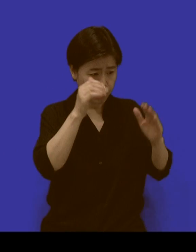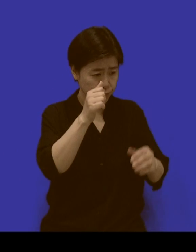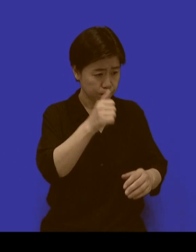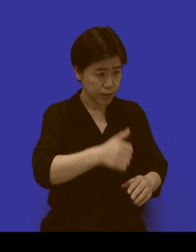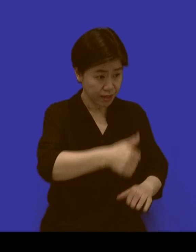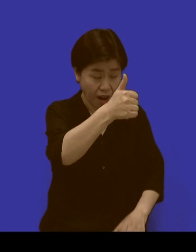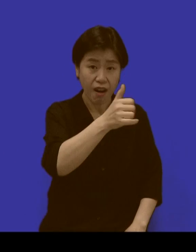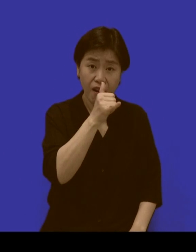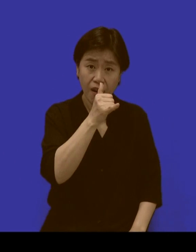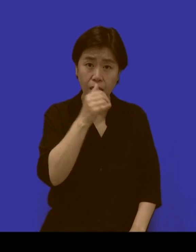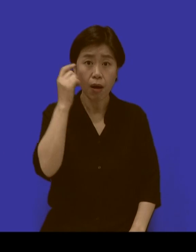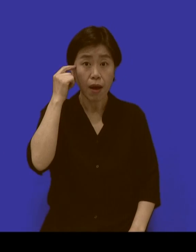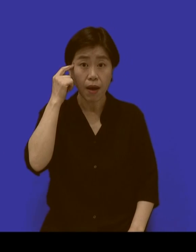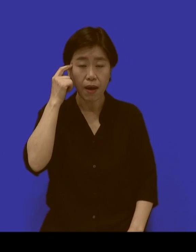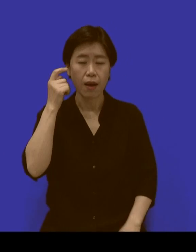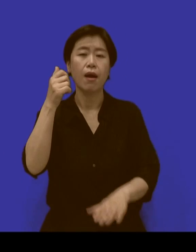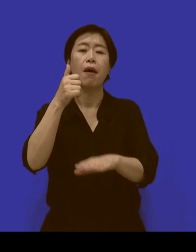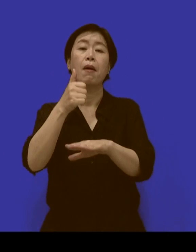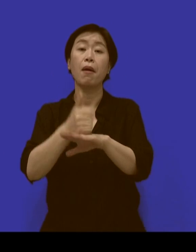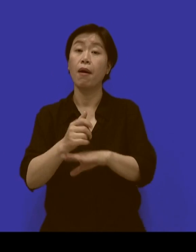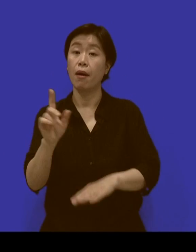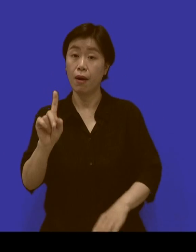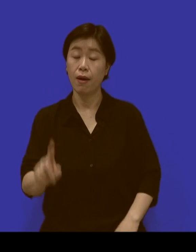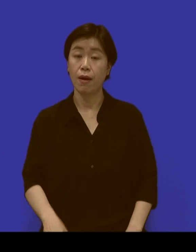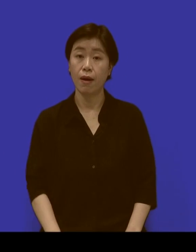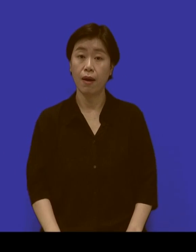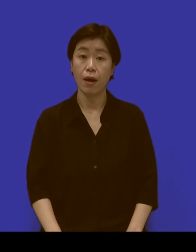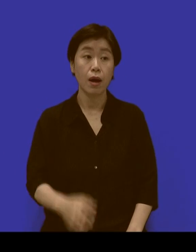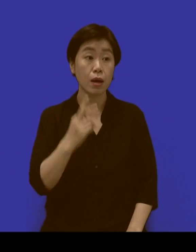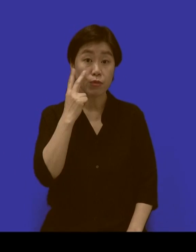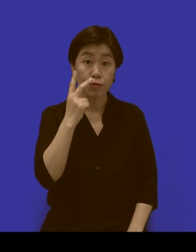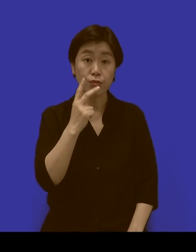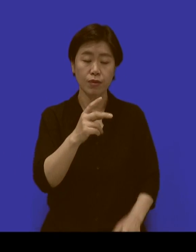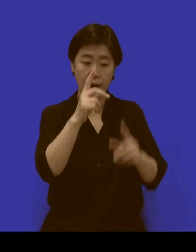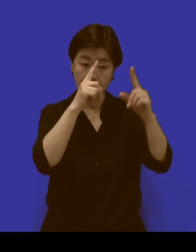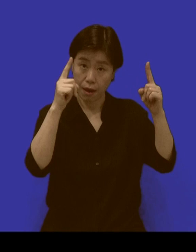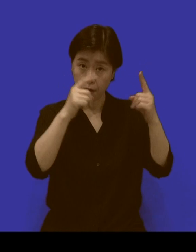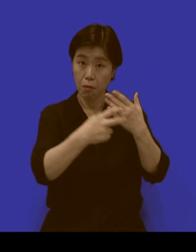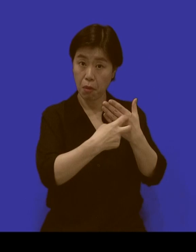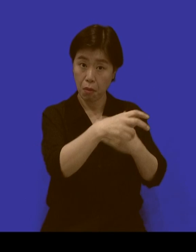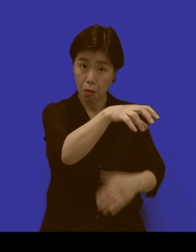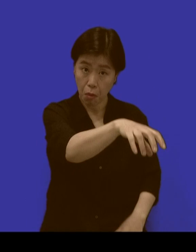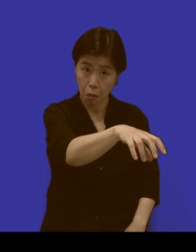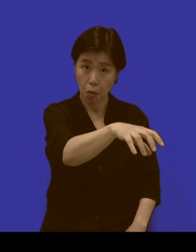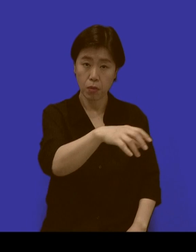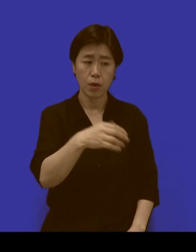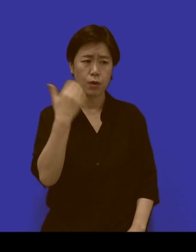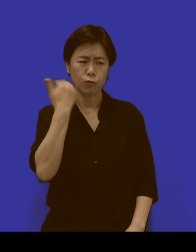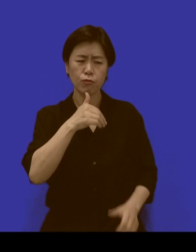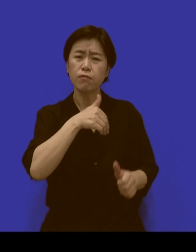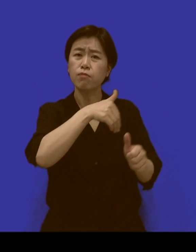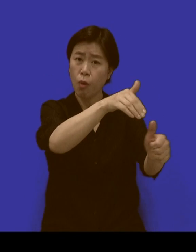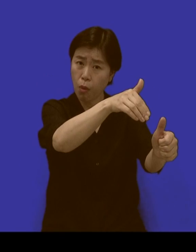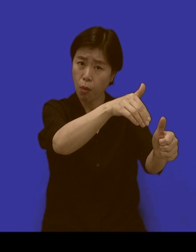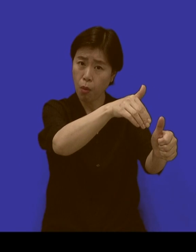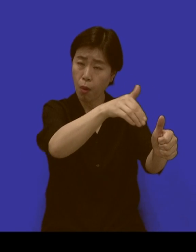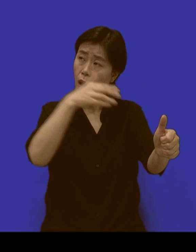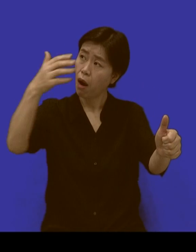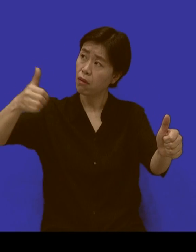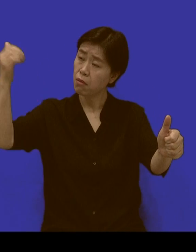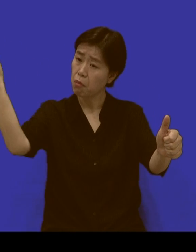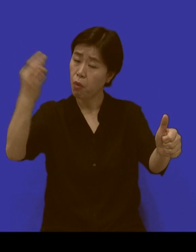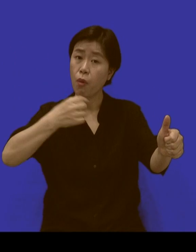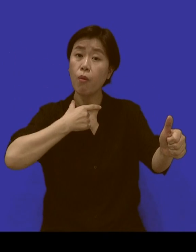그러니까 결론적으로만 얘기하면 노스웨스턴이란 병원에 하나님께서 우리 최 교수님을 보내야 하는데 또 많은 폐수술,